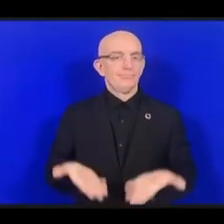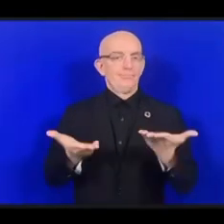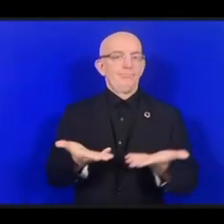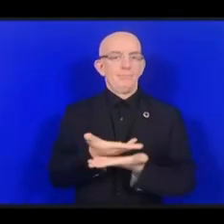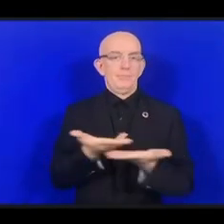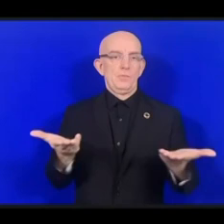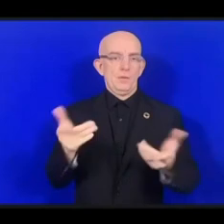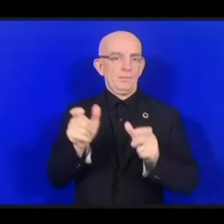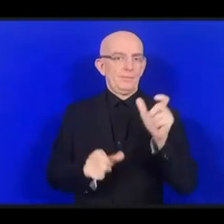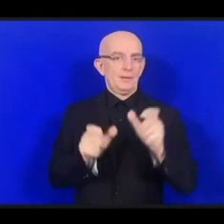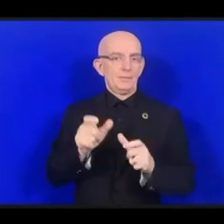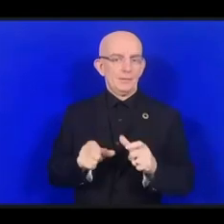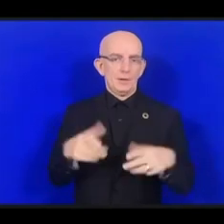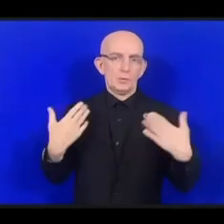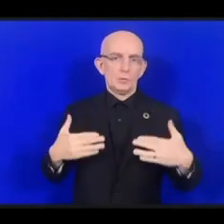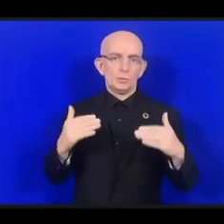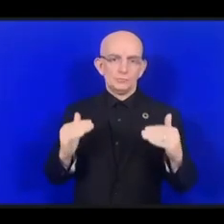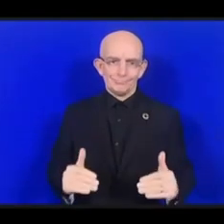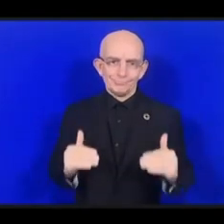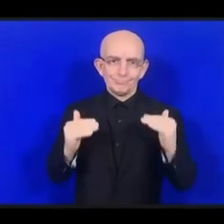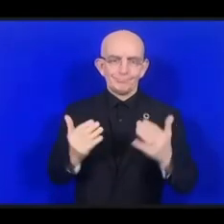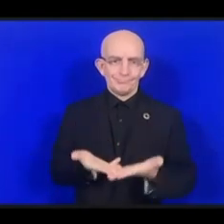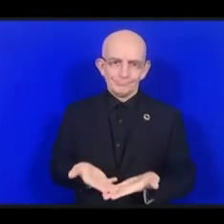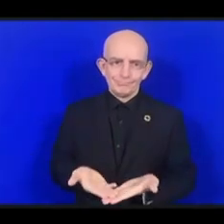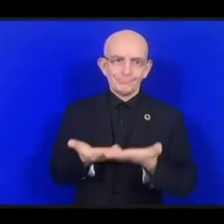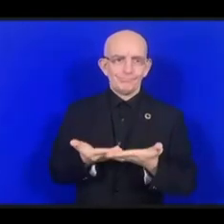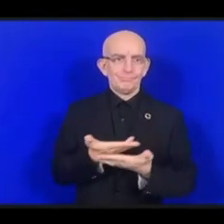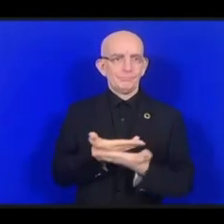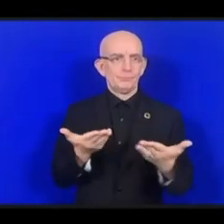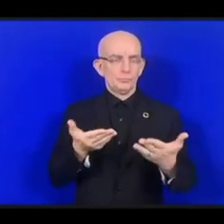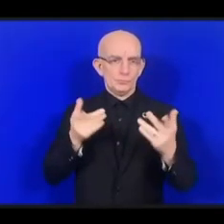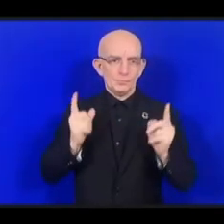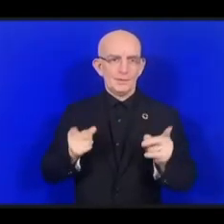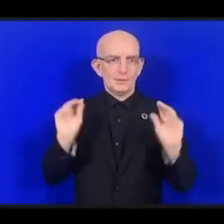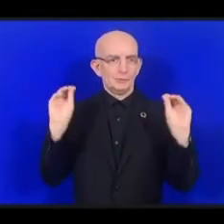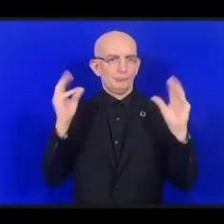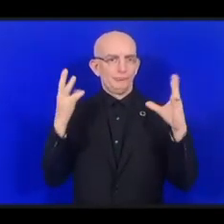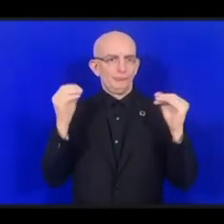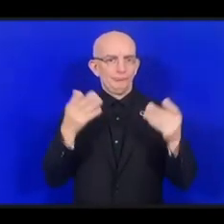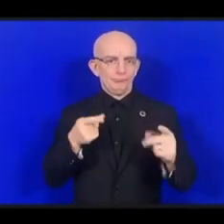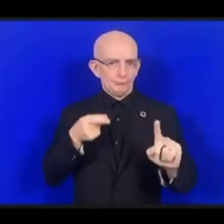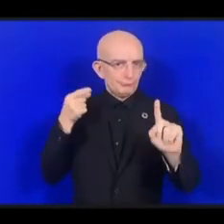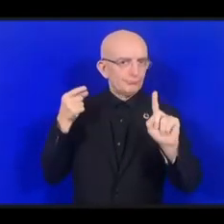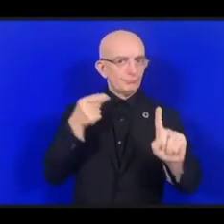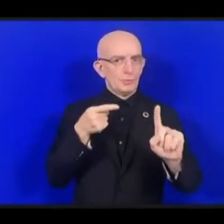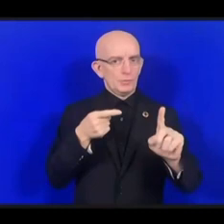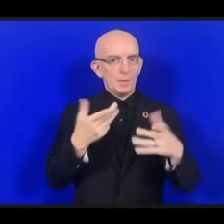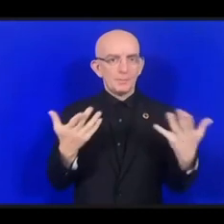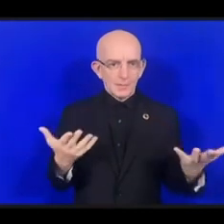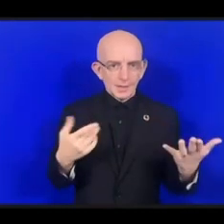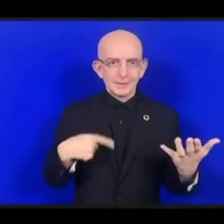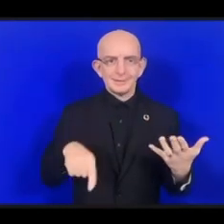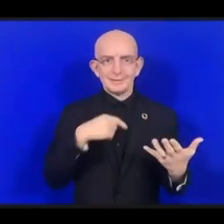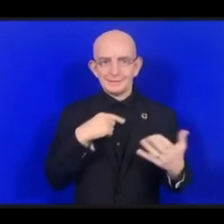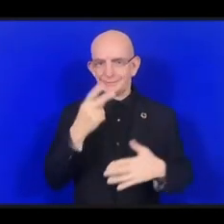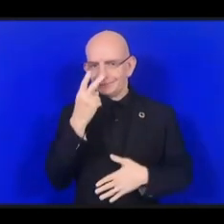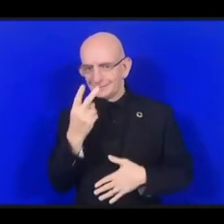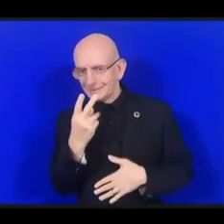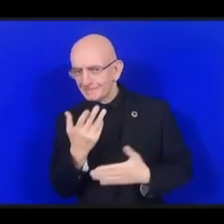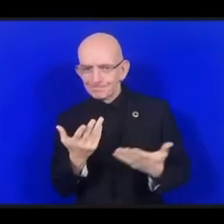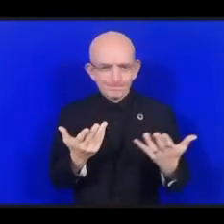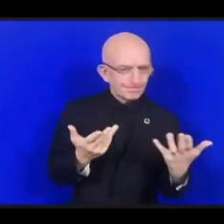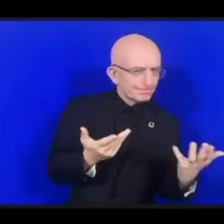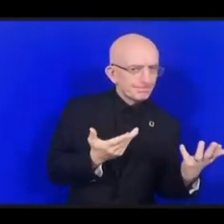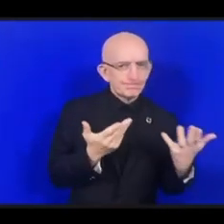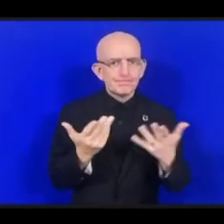呢，并没有呢，我们在利益相关方的参与和多元化方面呢，还要进一步的提升。因